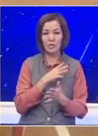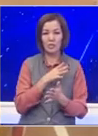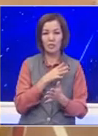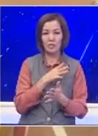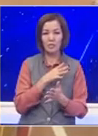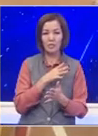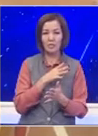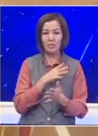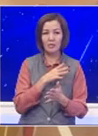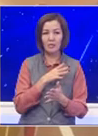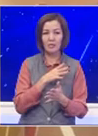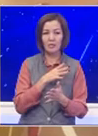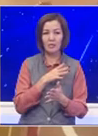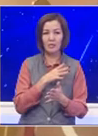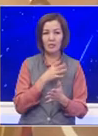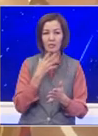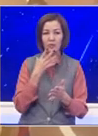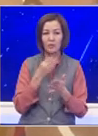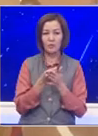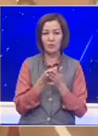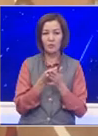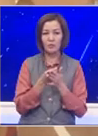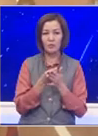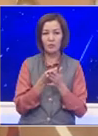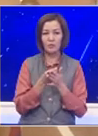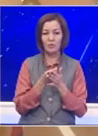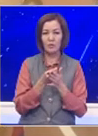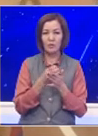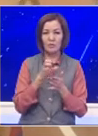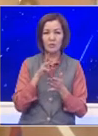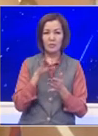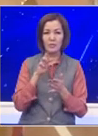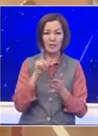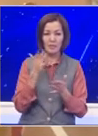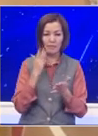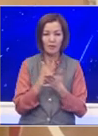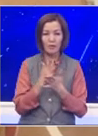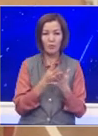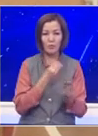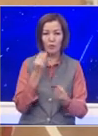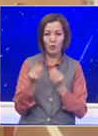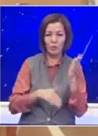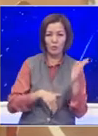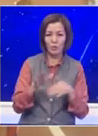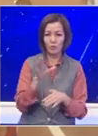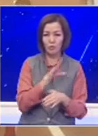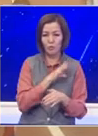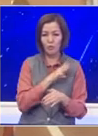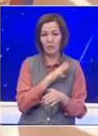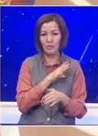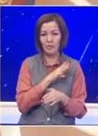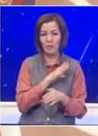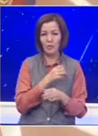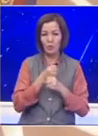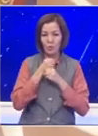ойыншының өзінің жаңағы ойнайтын стилі бар. Бұрын да бұлар жаңағы кәдімгі